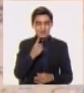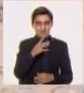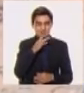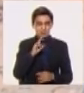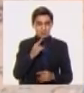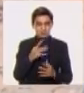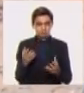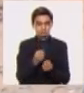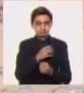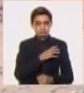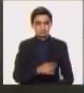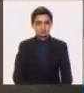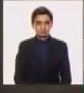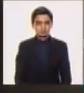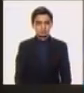алды.